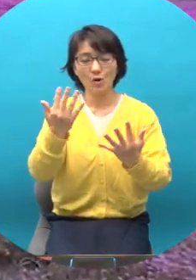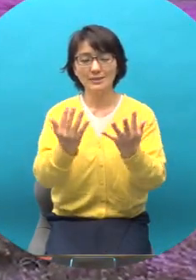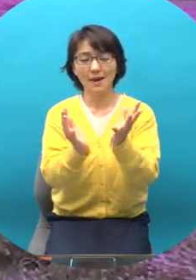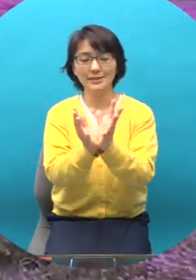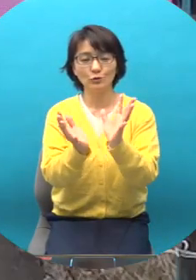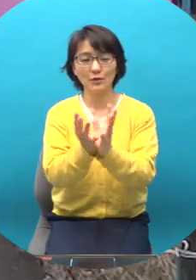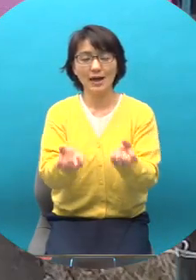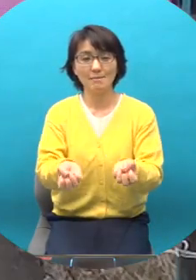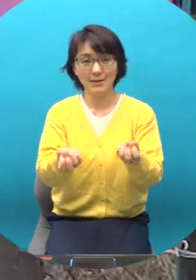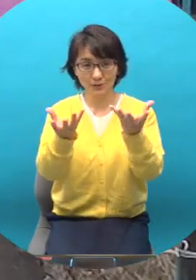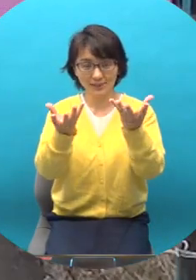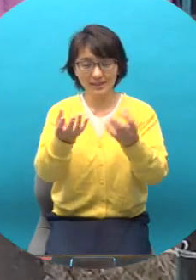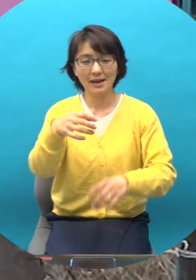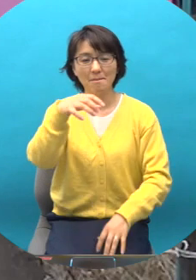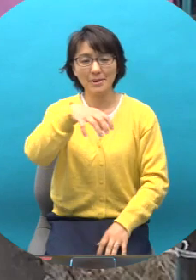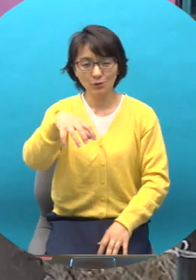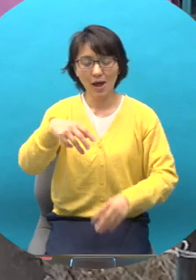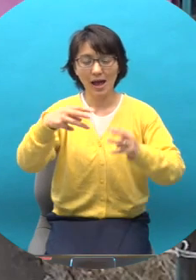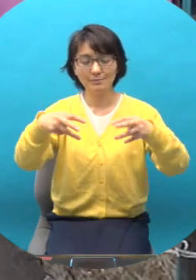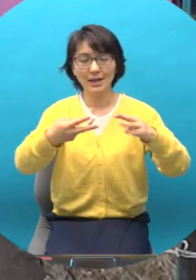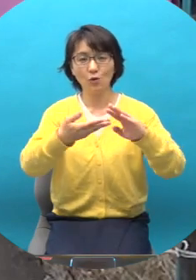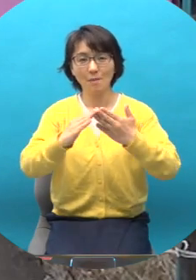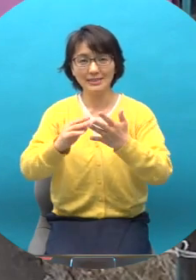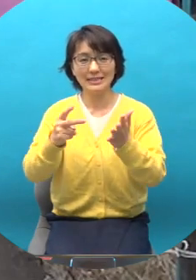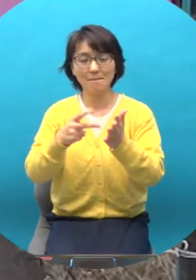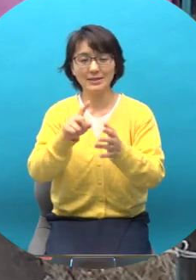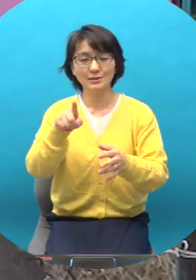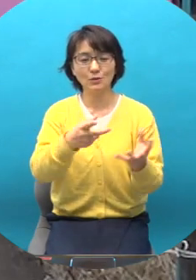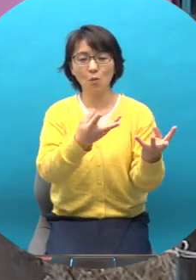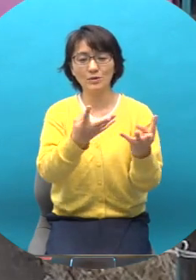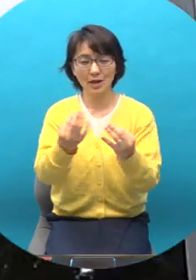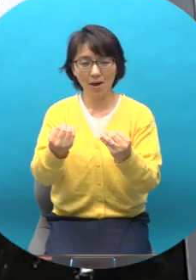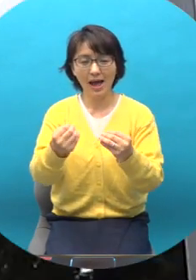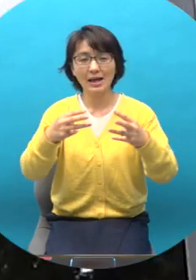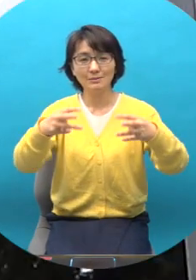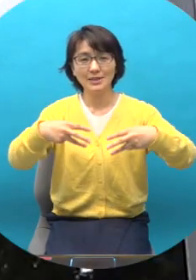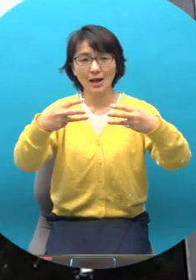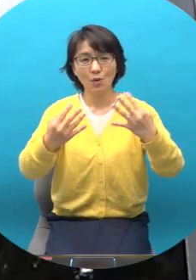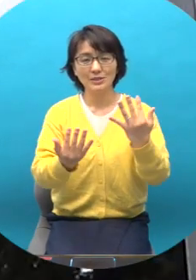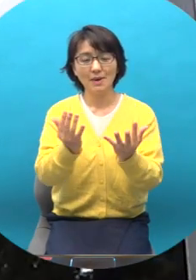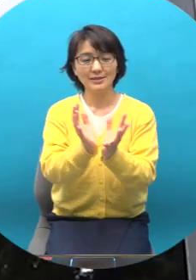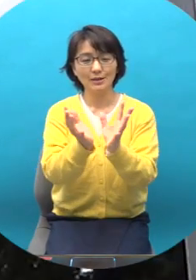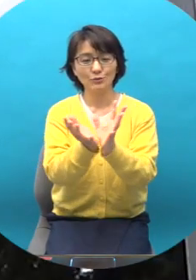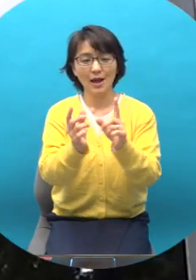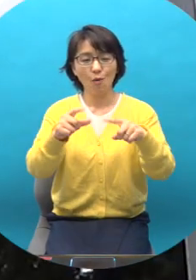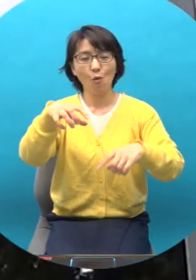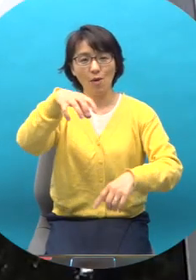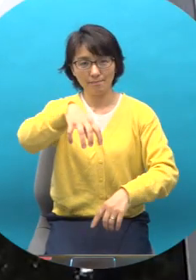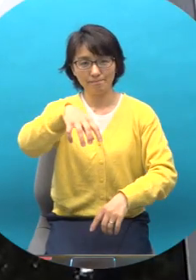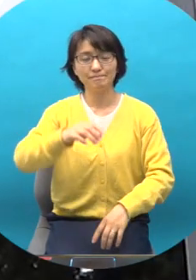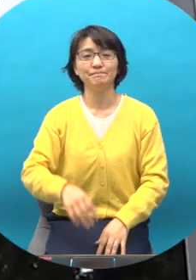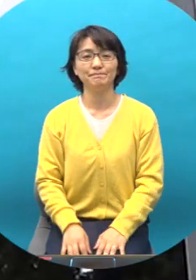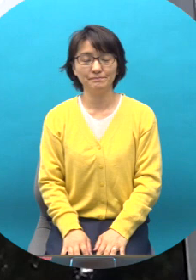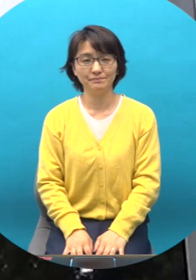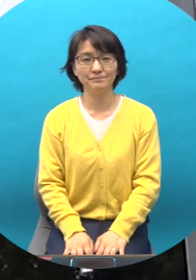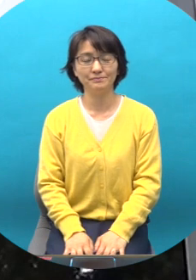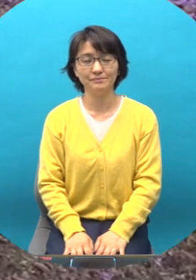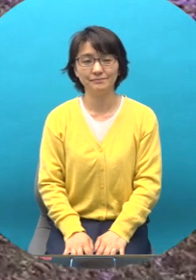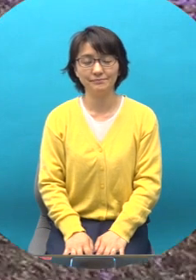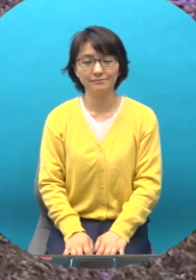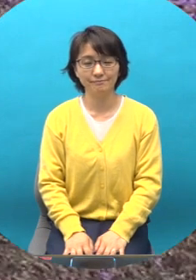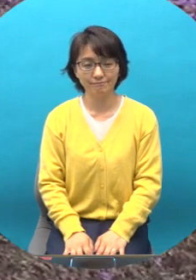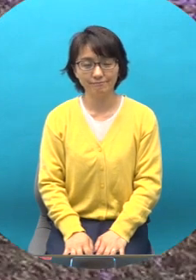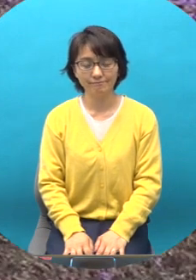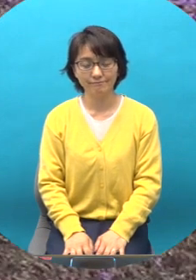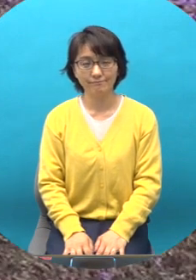松の沢の三郷芝桜公園で開かれている三郷芝桜祭りをご紹介します。